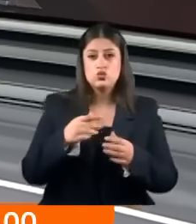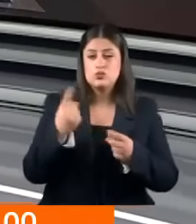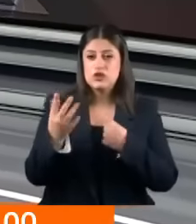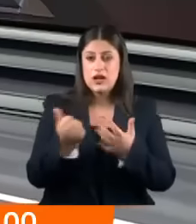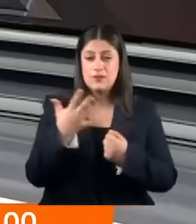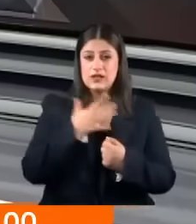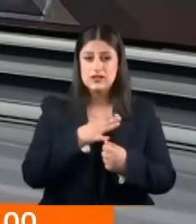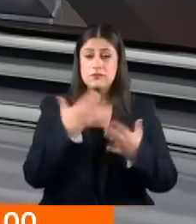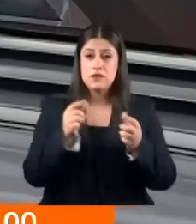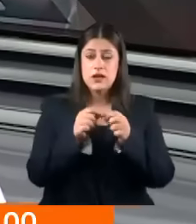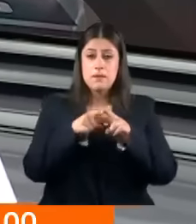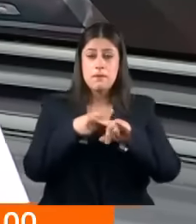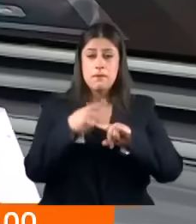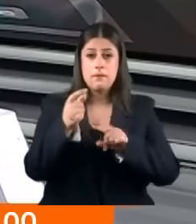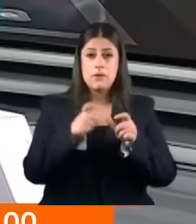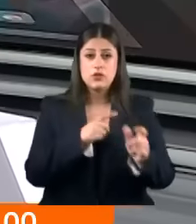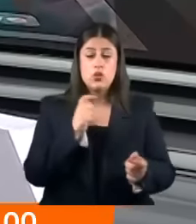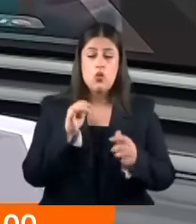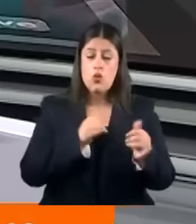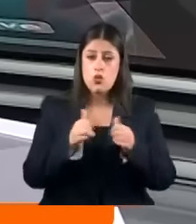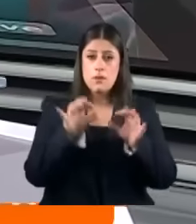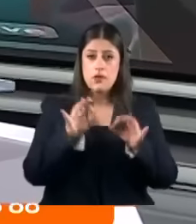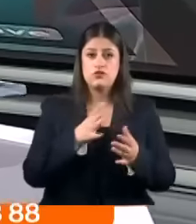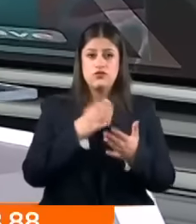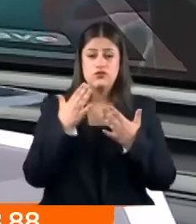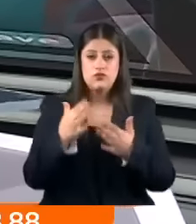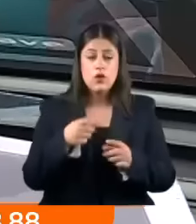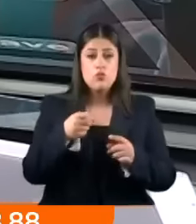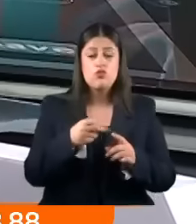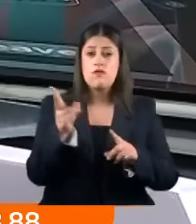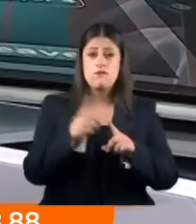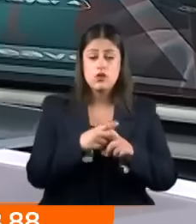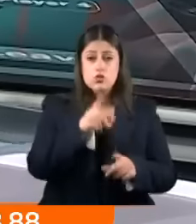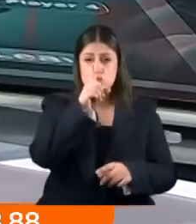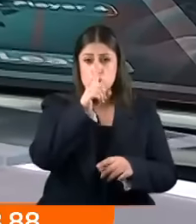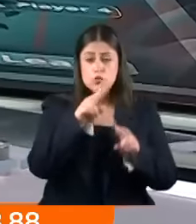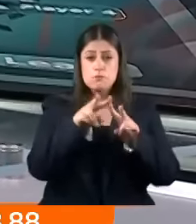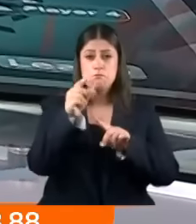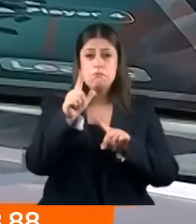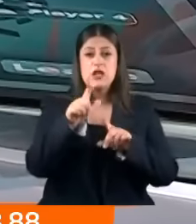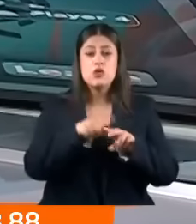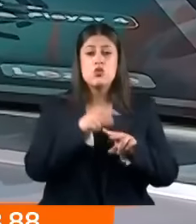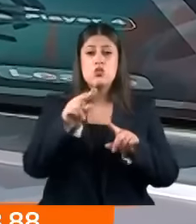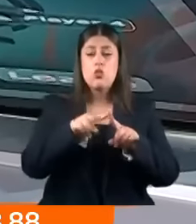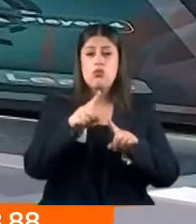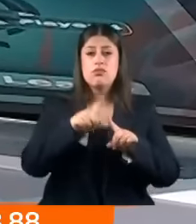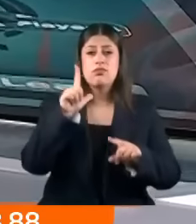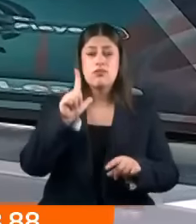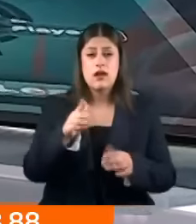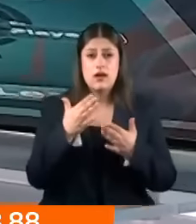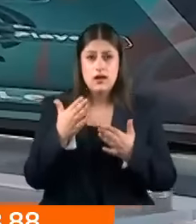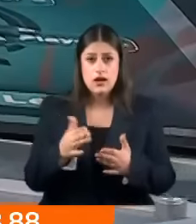müşteriler hem de bahis oynatan bayiler var. Vurgunun faturası ise yaklaşık 100 milyon lira. İşte dönen dolabın perde arkası